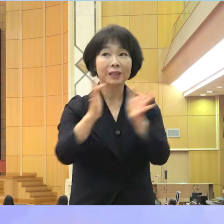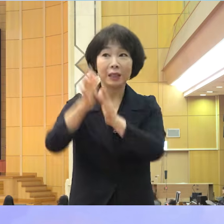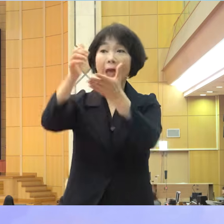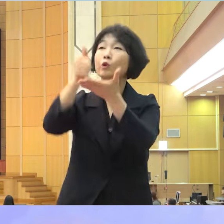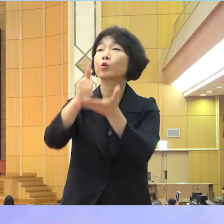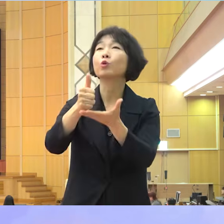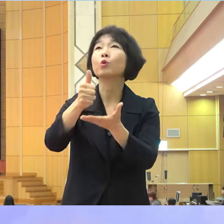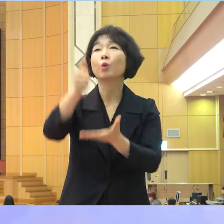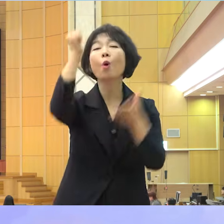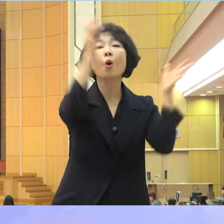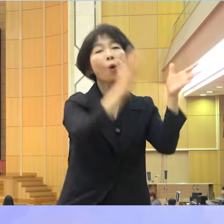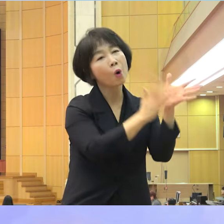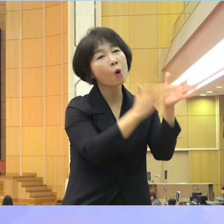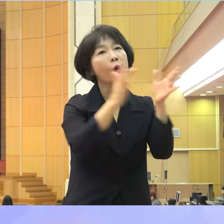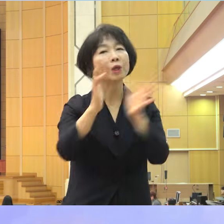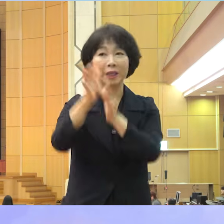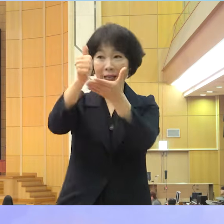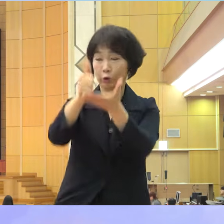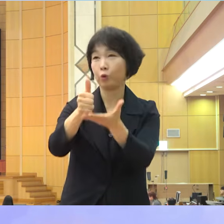난